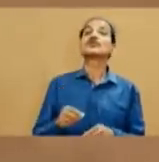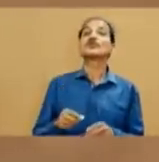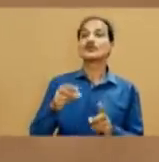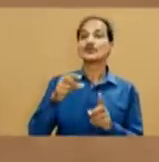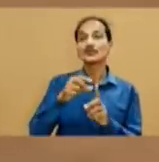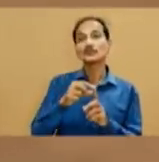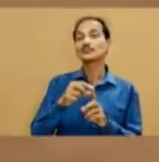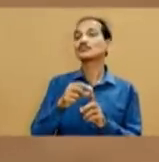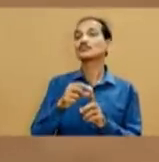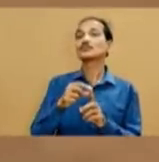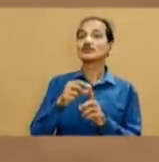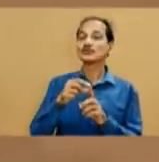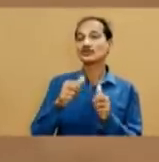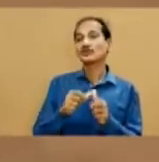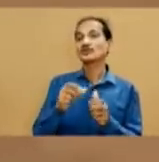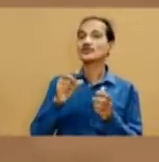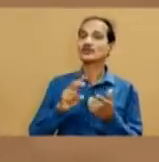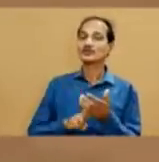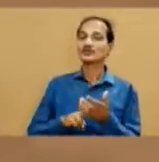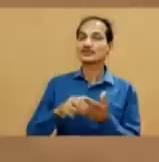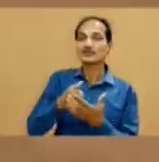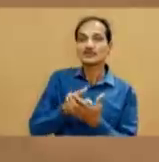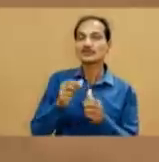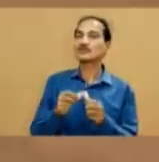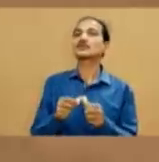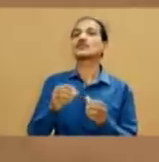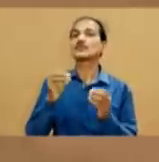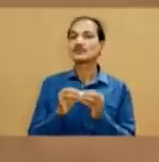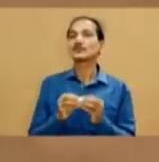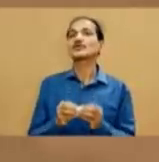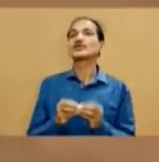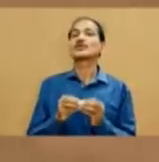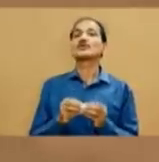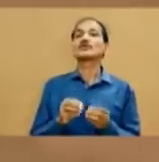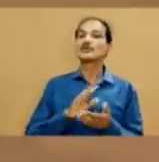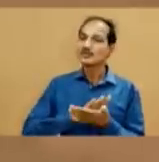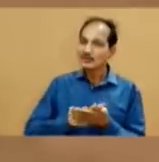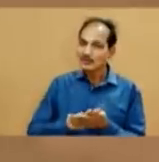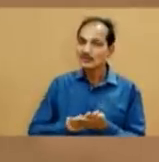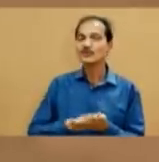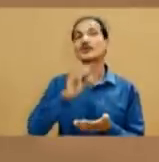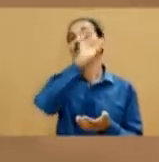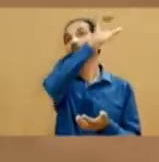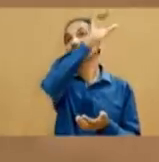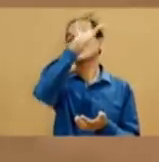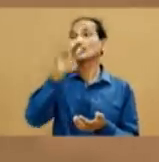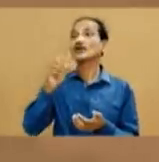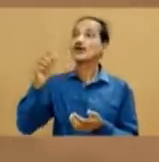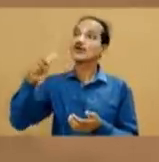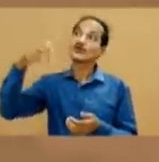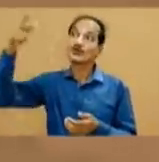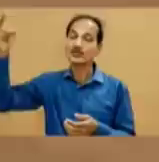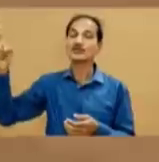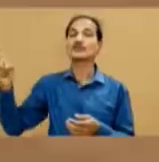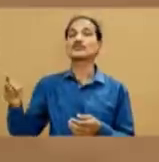ଉତ୍ତରପ୍ରଦେଶ ସେଥିରୁ ଚାଉଳ ଆସୁଥିଲା ଆର୍ ଆମେ ସେହି ଚାଉଳଟା ଖାଉଥିଲୁ ଖାଦ୍ୟ ସୁରକ୍ଷା ପାଇଁ। ଆଜି